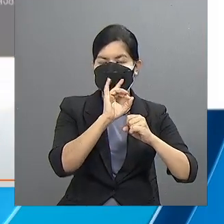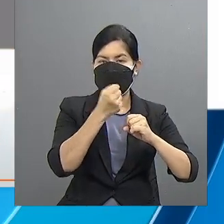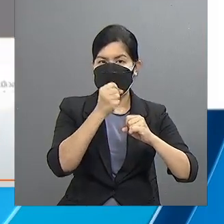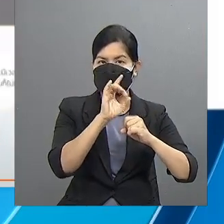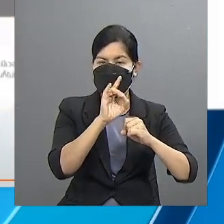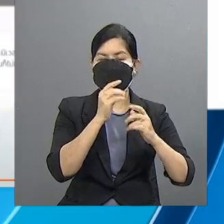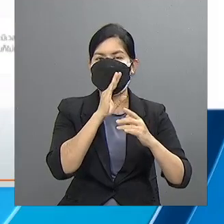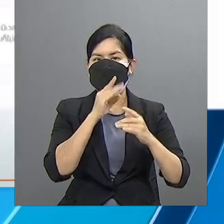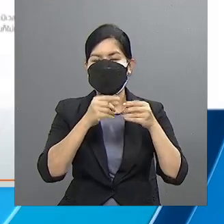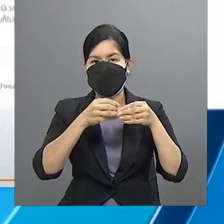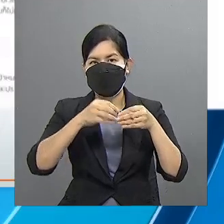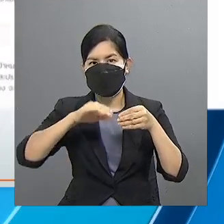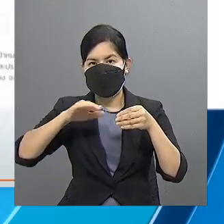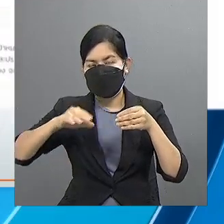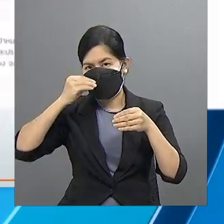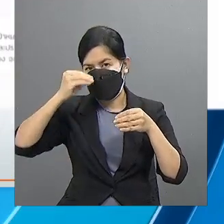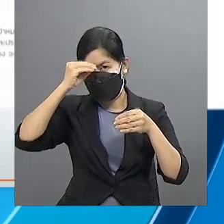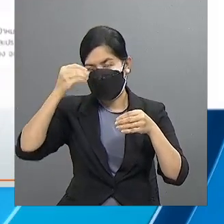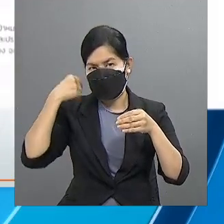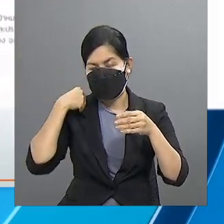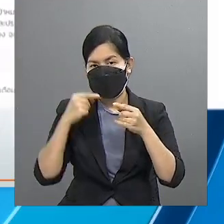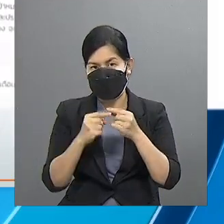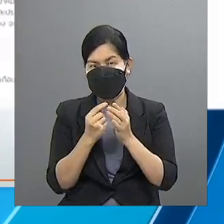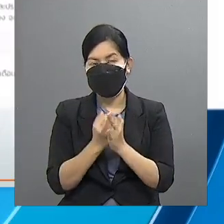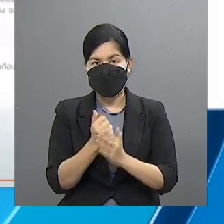าเนี่ยก็สามารถเข้ามาช่วยเรีย